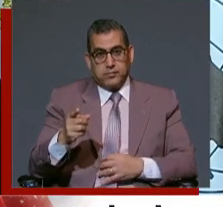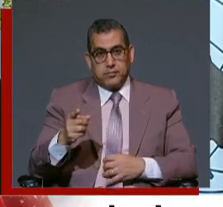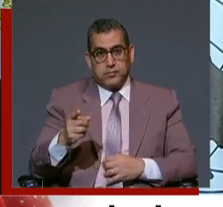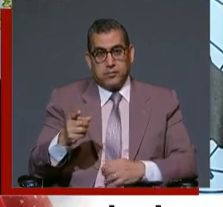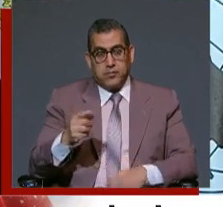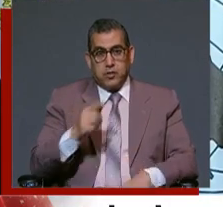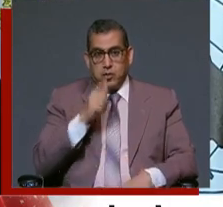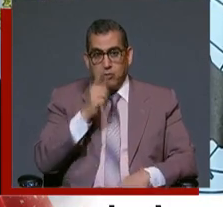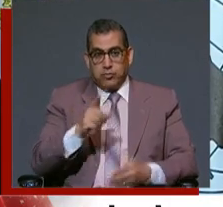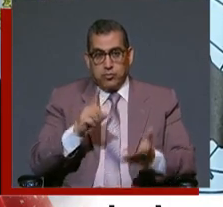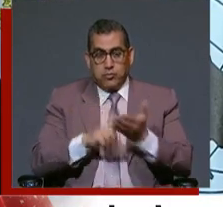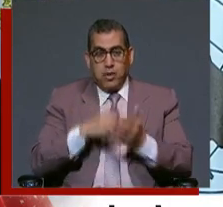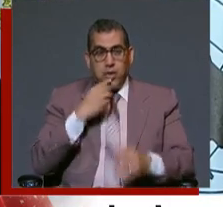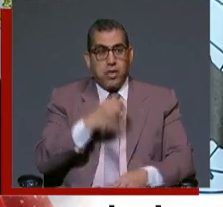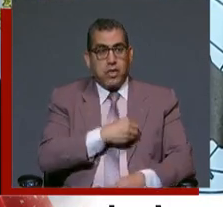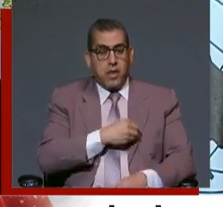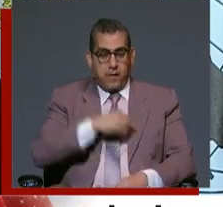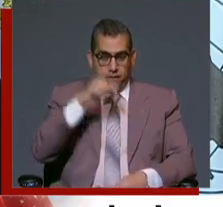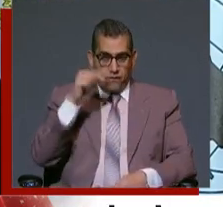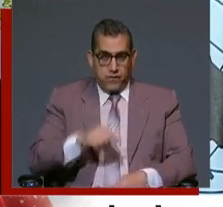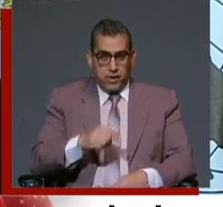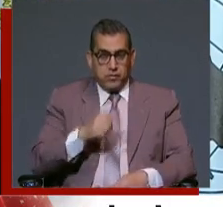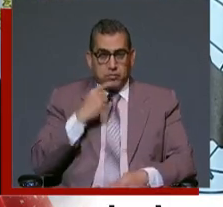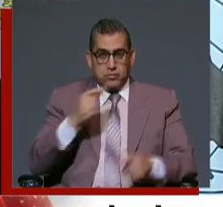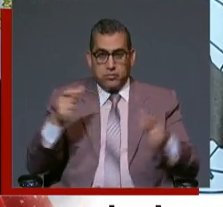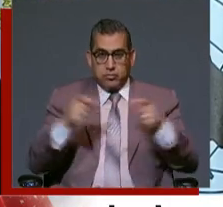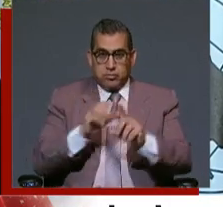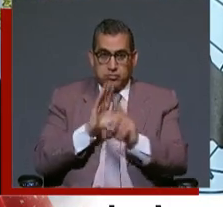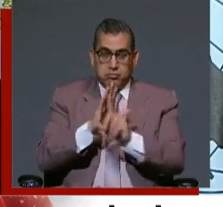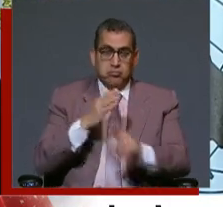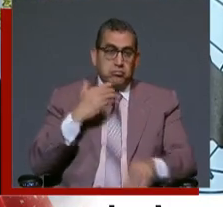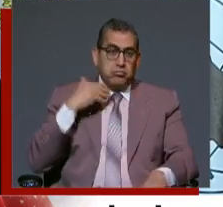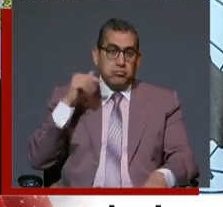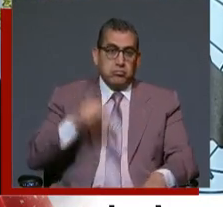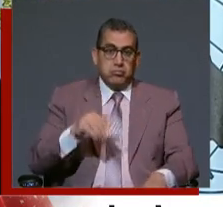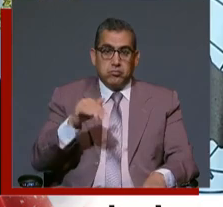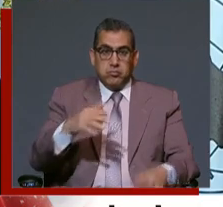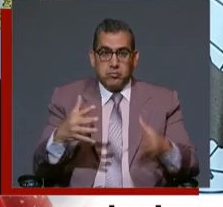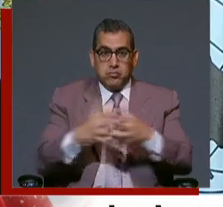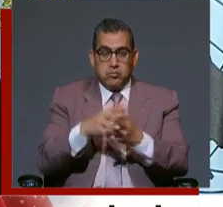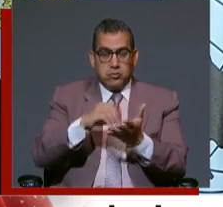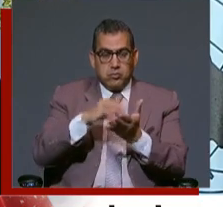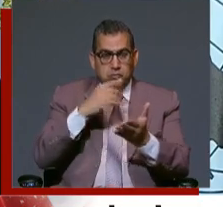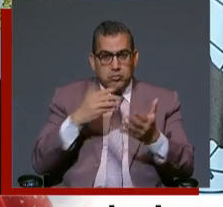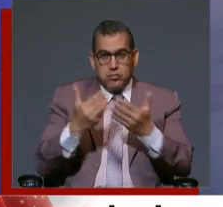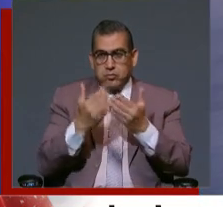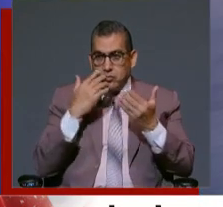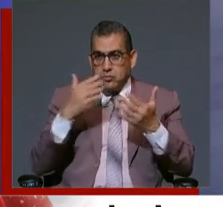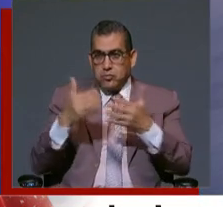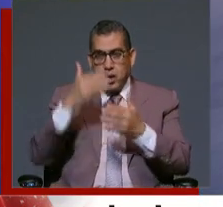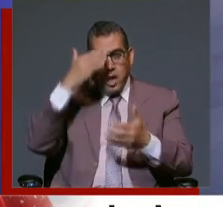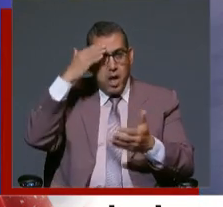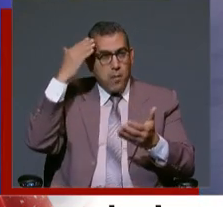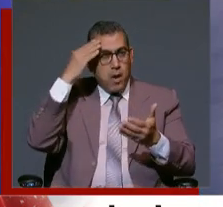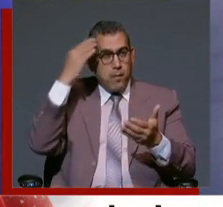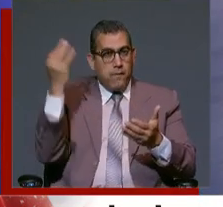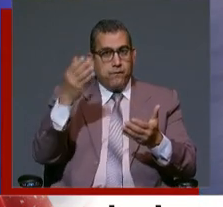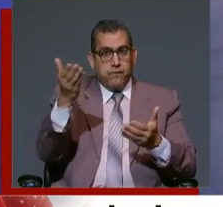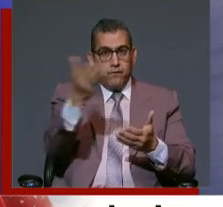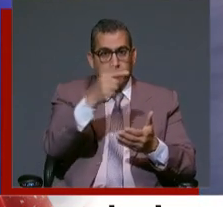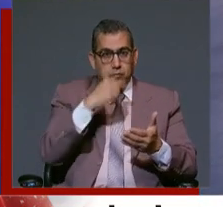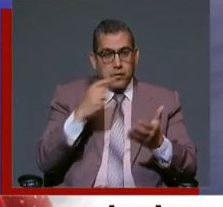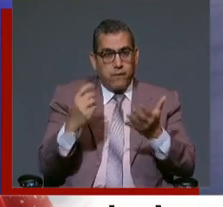مؤكدا على ثقتي من أن هذا الجمع الكريم الذي يضم نخبة من الخبراء المتخصصين من شأنه أن يهيئ